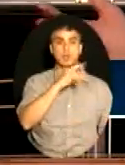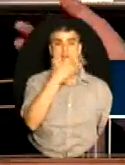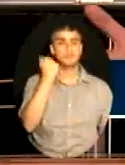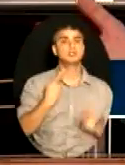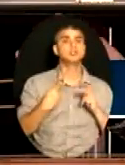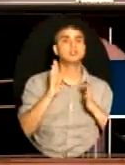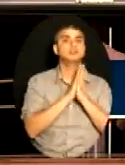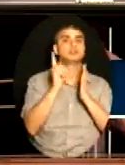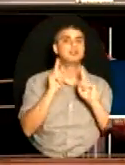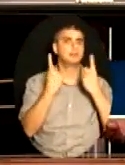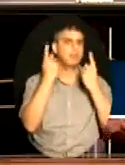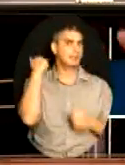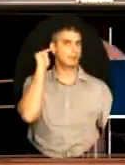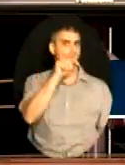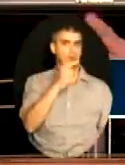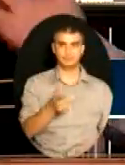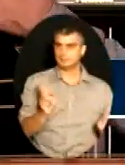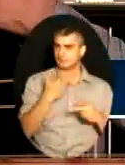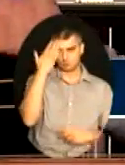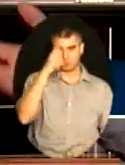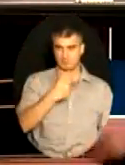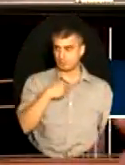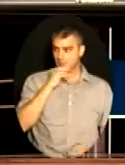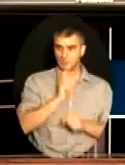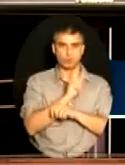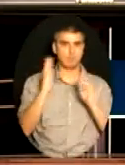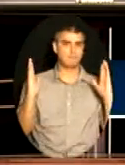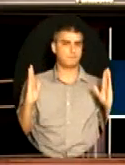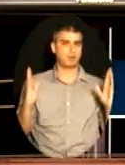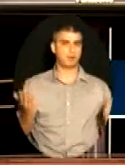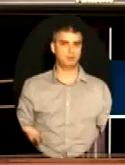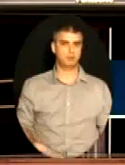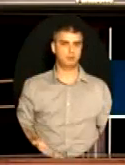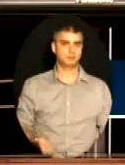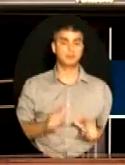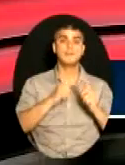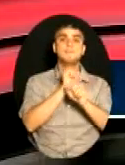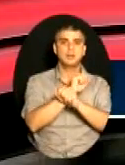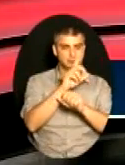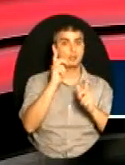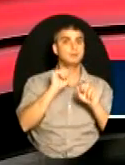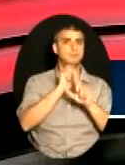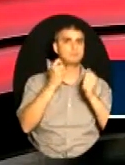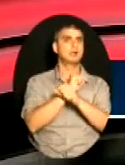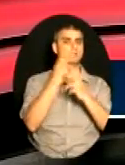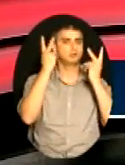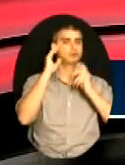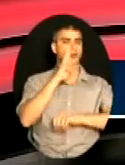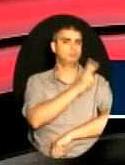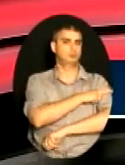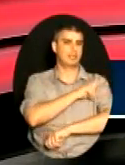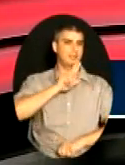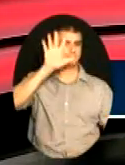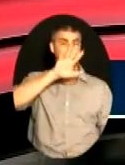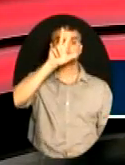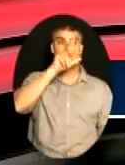מעל 17 מקרים שם. אי אפשר להתעלם, אני מדבר בתקופה. המעצר הוא מעצר חשוב של מחוז הצפוני.